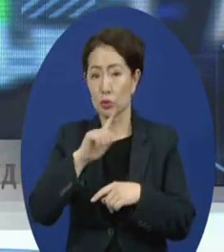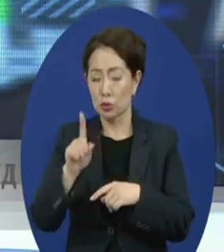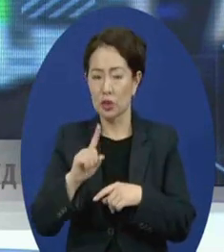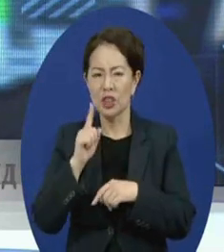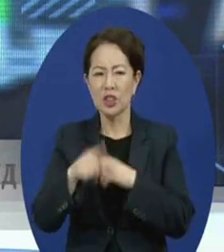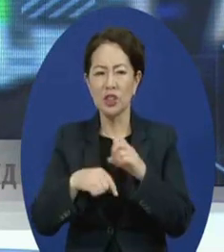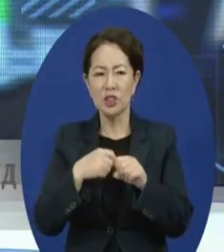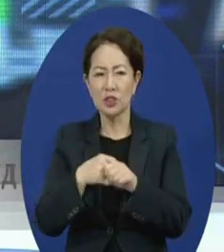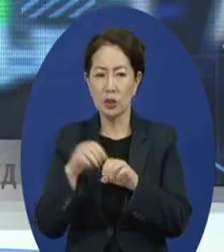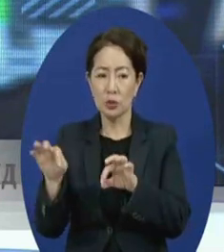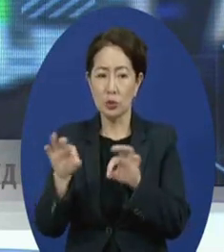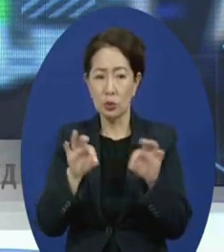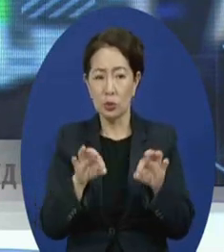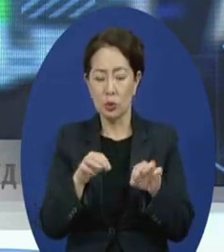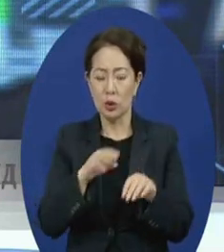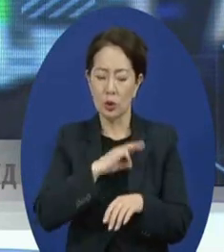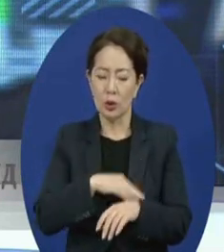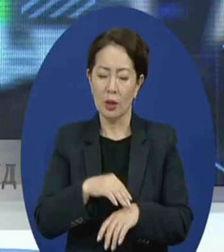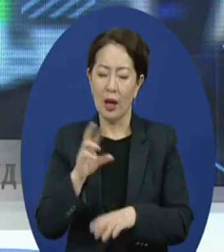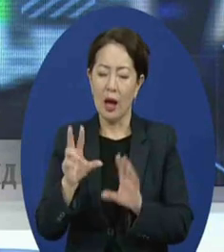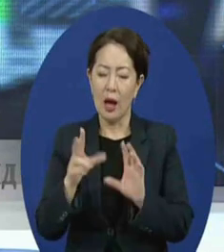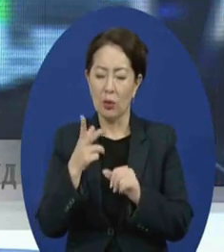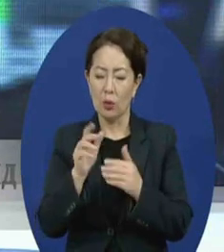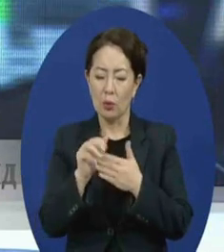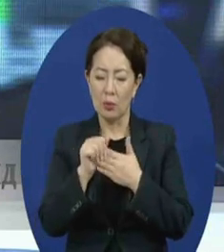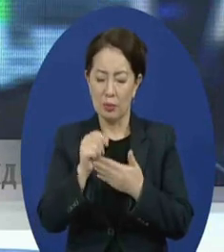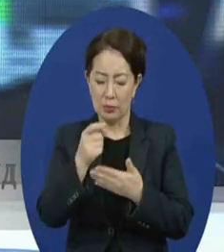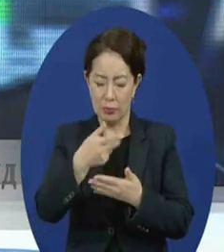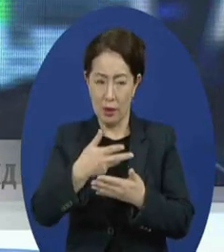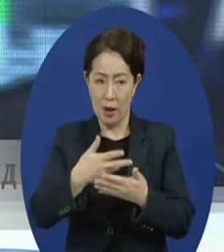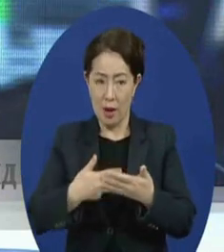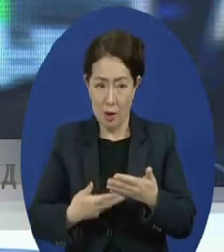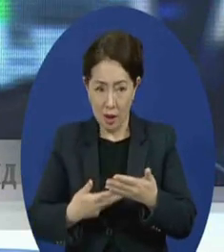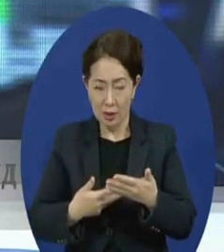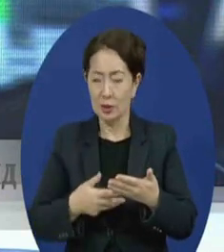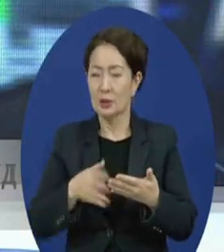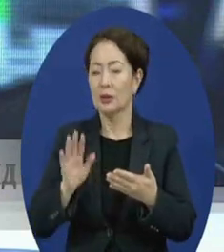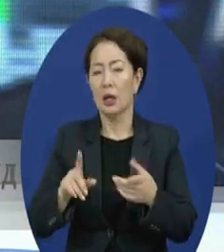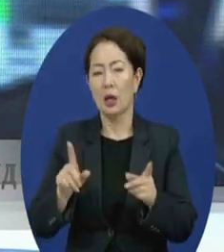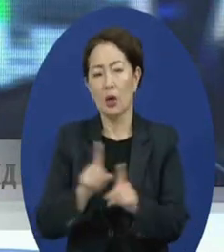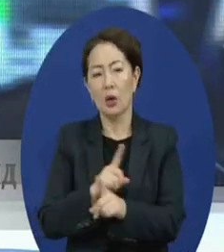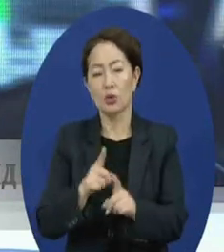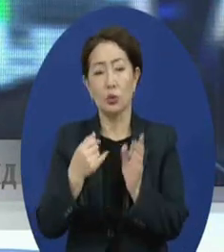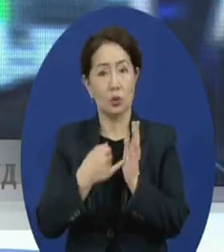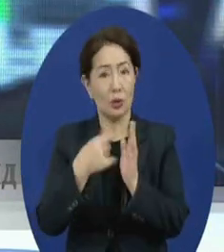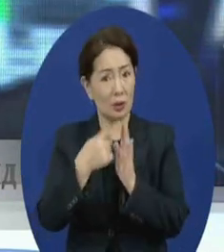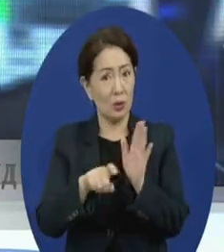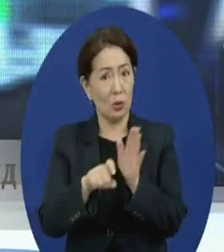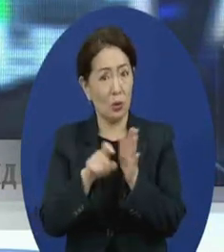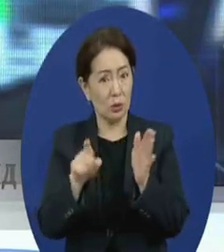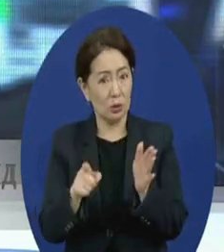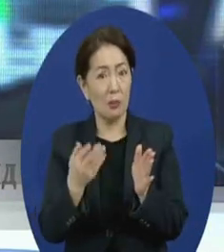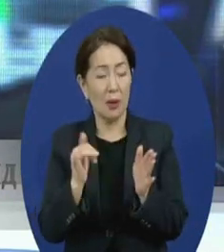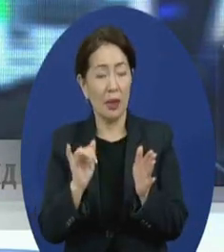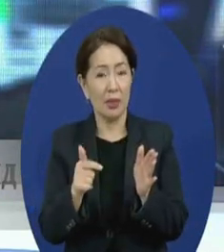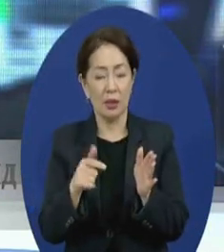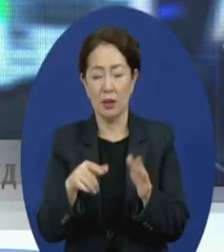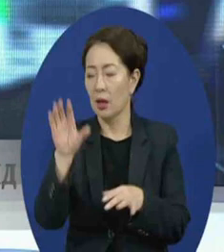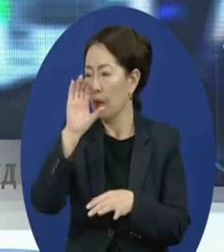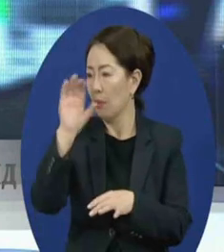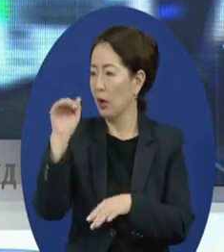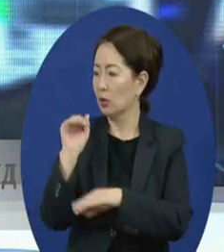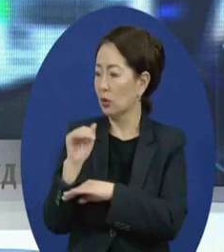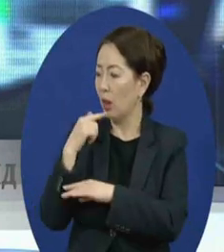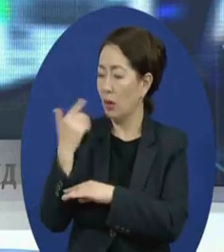жилээр сунгуулахын тулд за дунджаар 13 төрлийн бичиг баримт цуглуулж 6 сарын хугацаа зарцуулах тухайгаан аж ахуйн нэгжийн төлөөлөл ярьж байна.